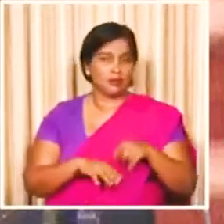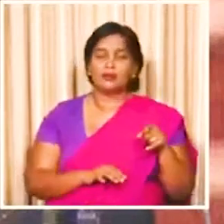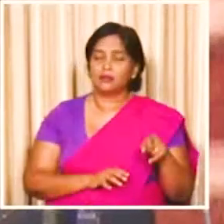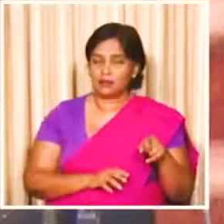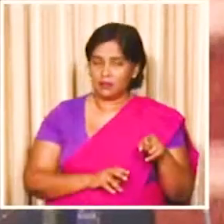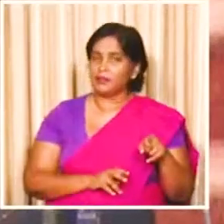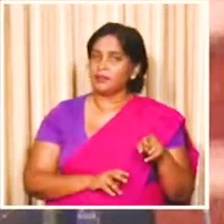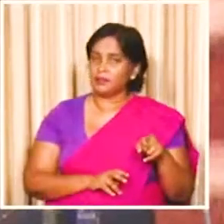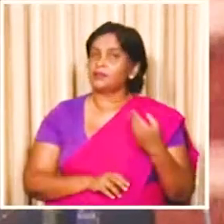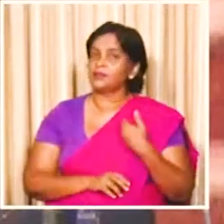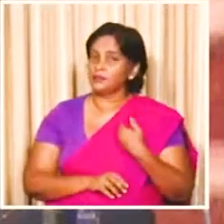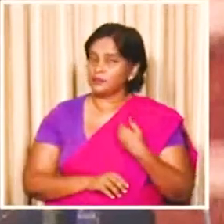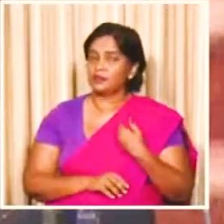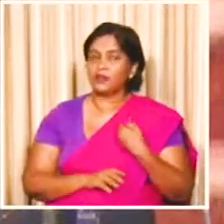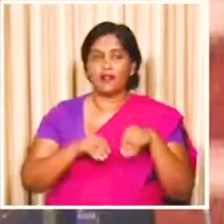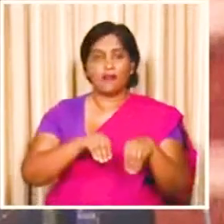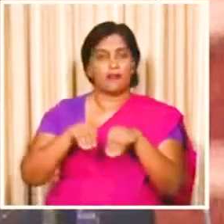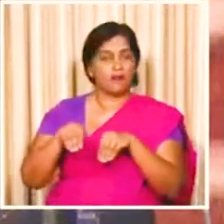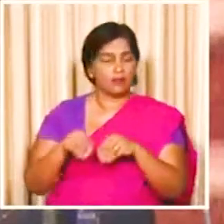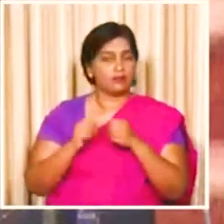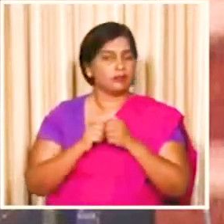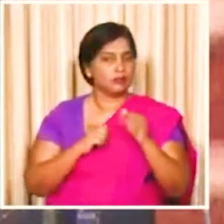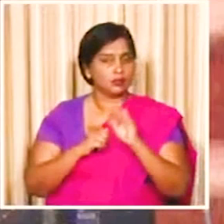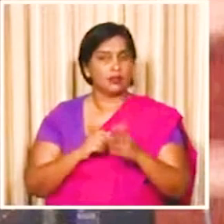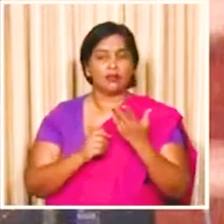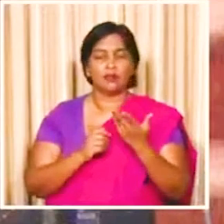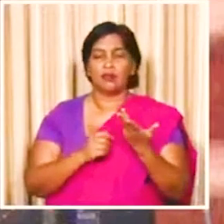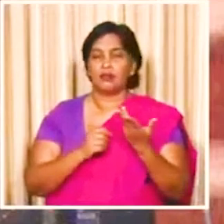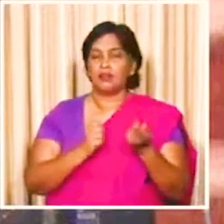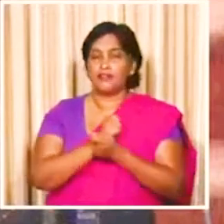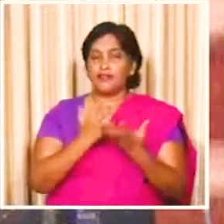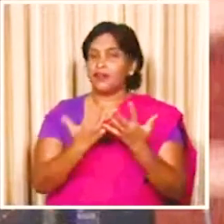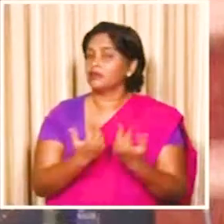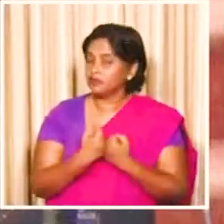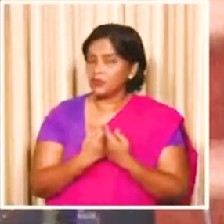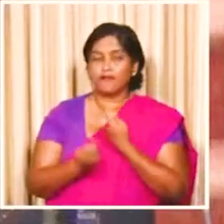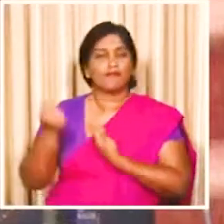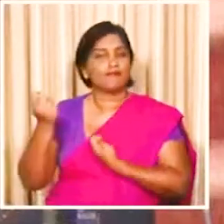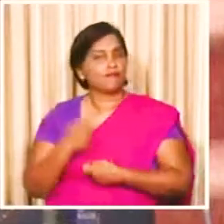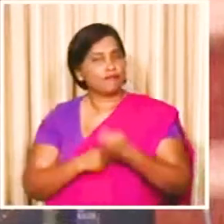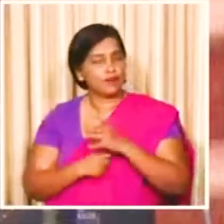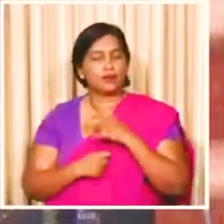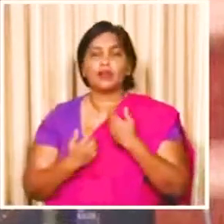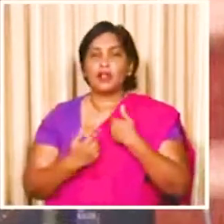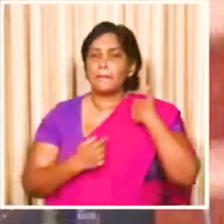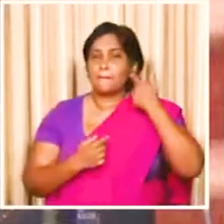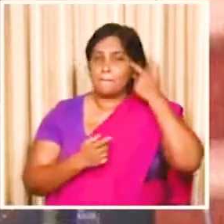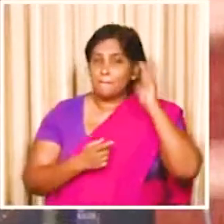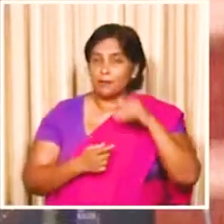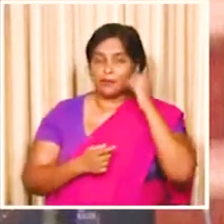நியாயமான விலை கிடைக்காத ஒரு சூழல், இந்த உற்பத்தி பொருட்களை விவசாயம் செய்வதற்கான நிலையிலே